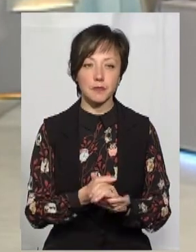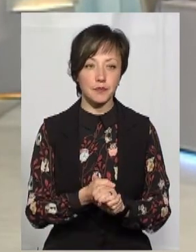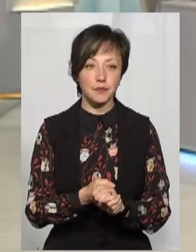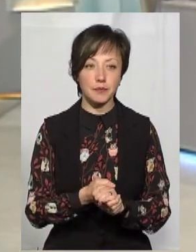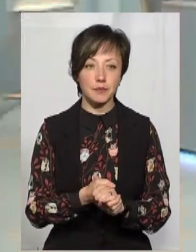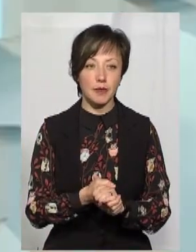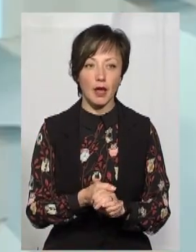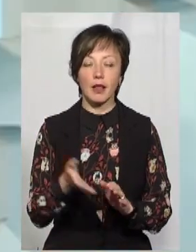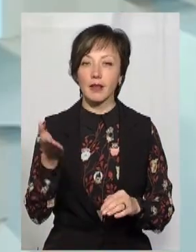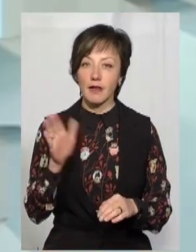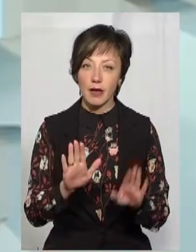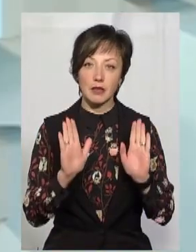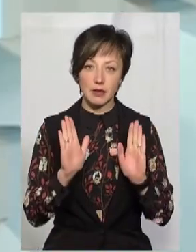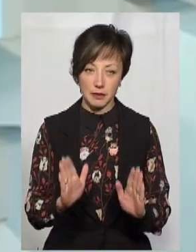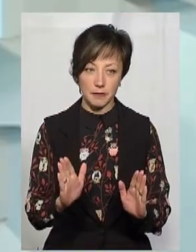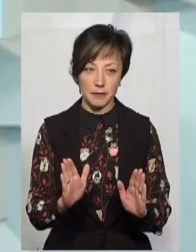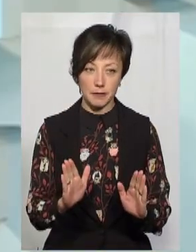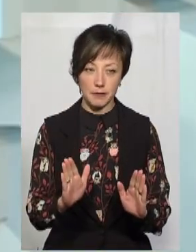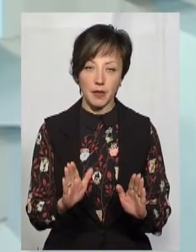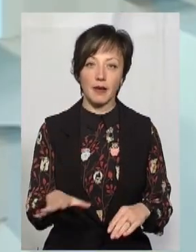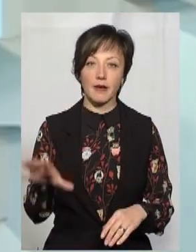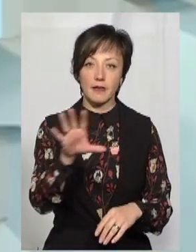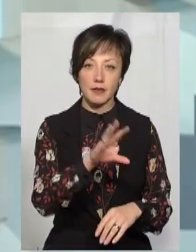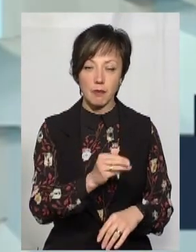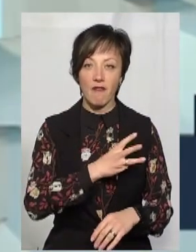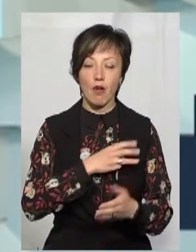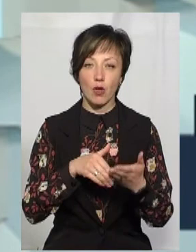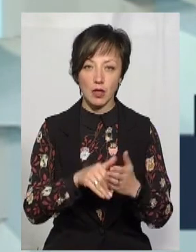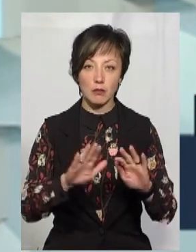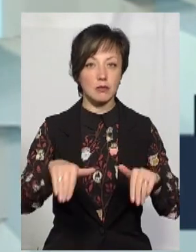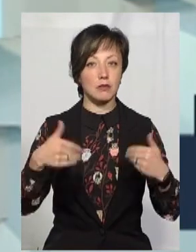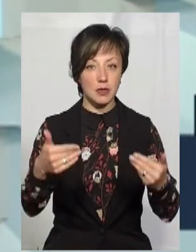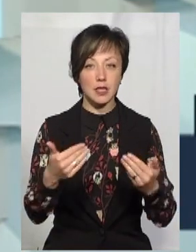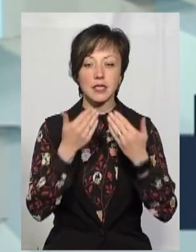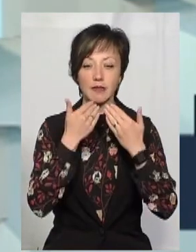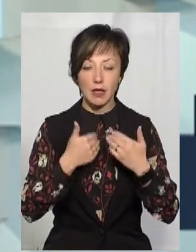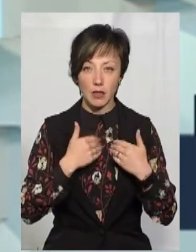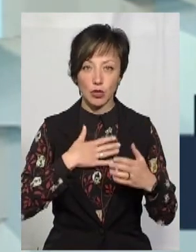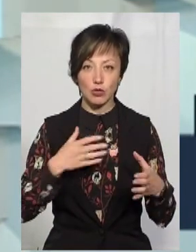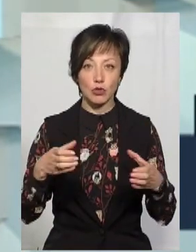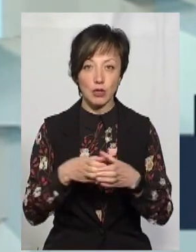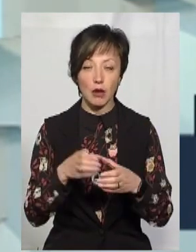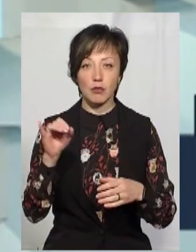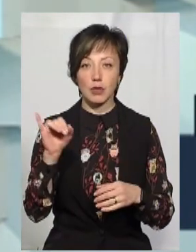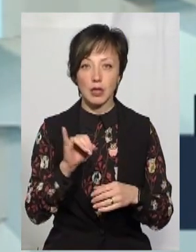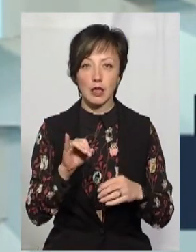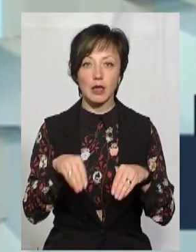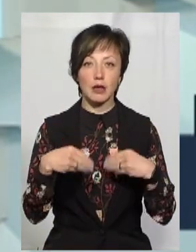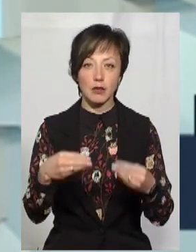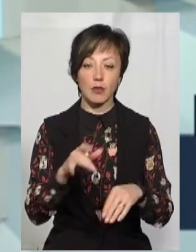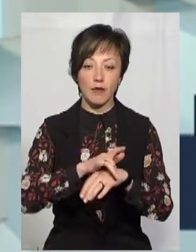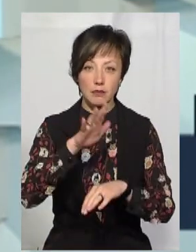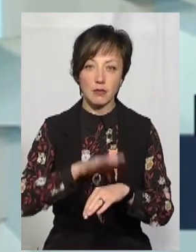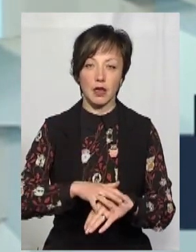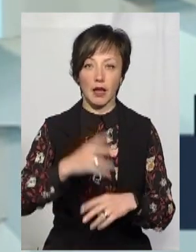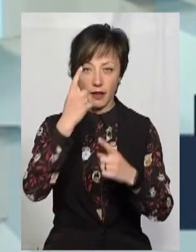На перспективу не... Давайте, я б взагалі всім волонтерам би порадив би звертатися до нас, і ми надамо вам